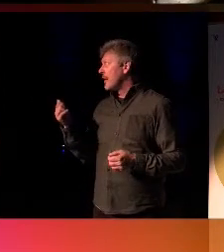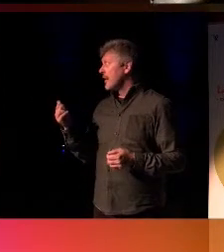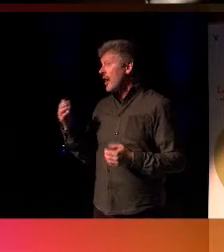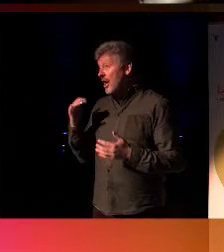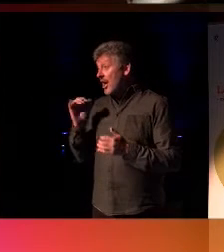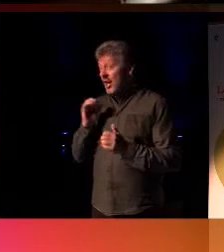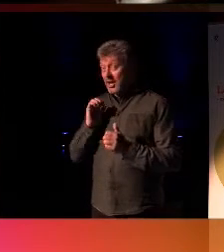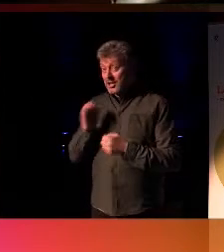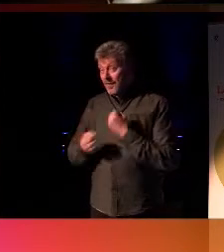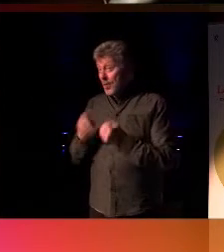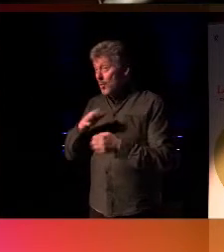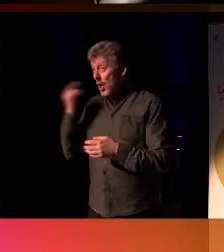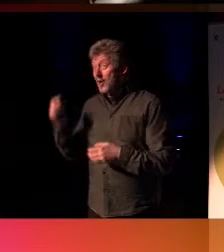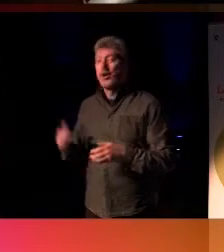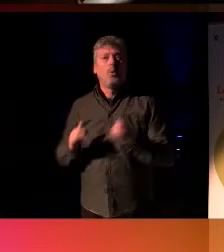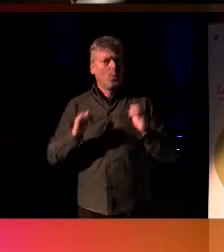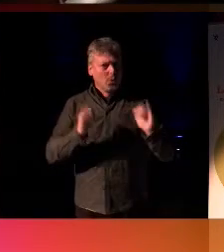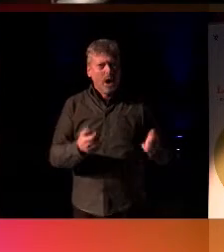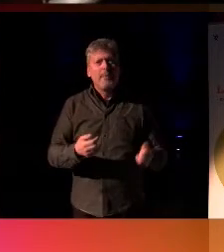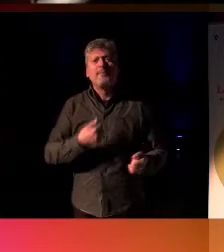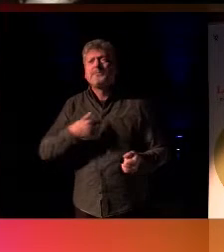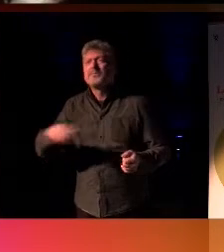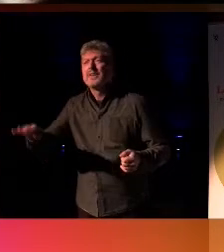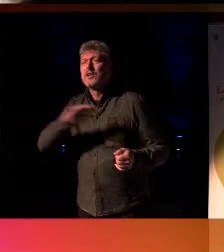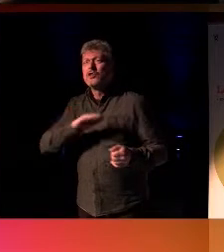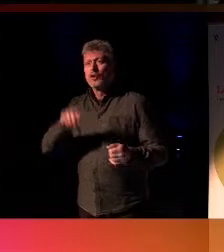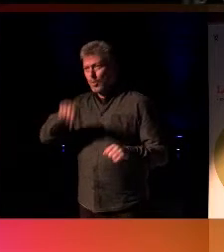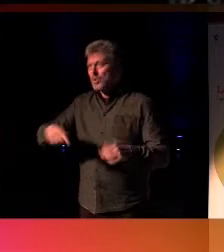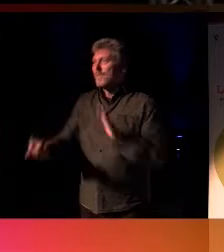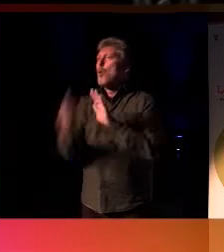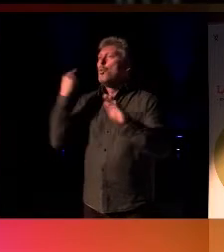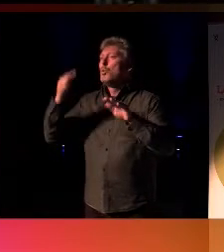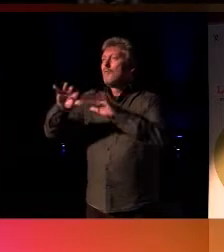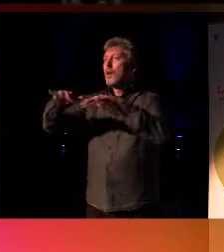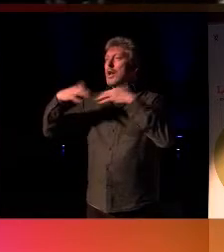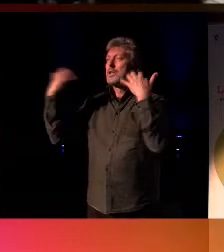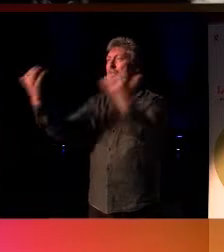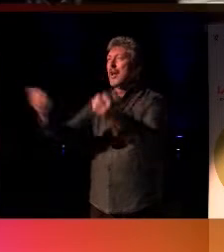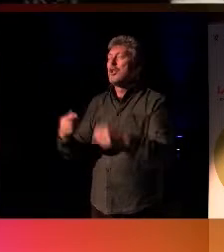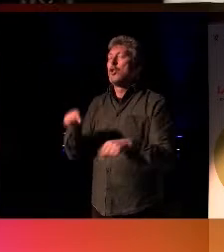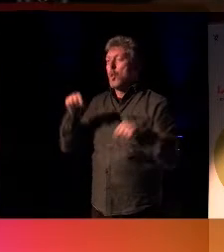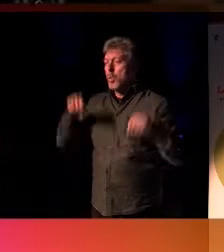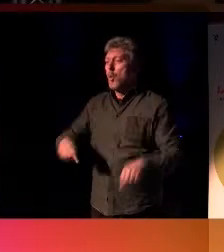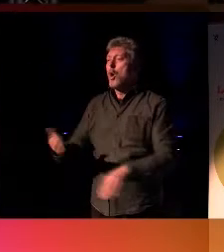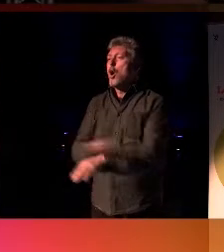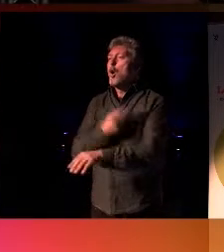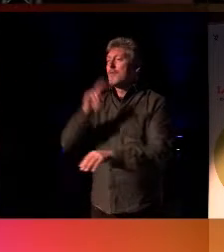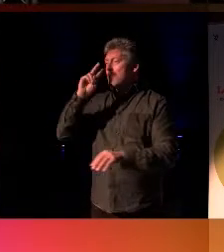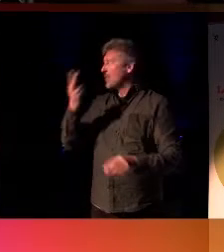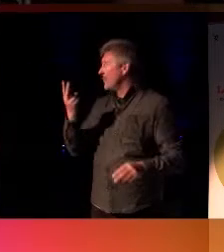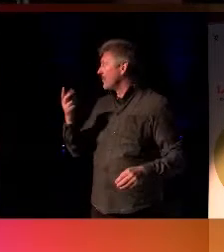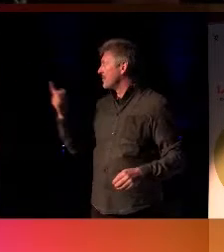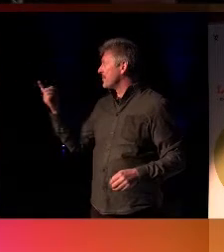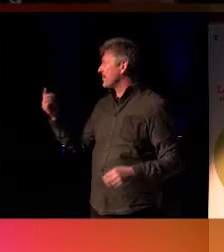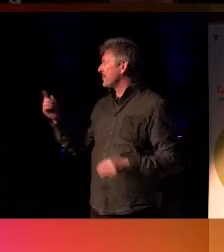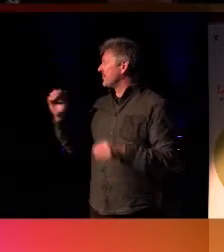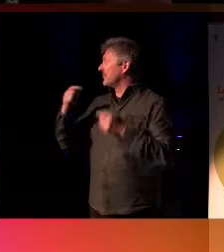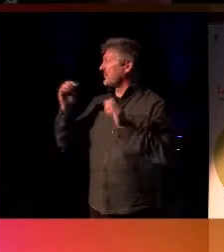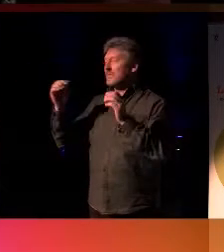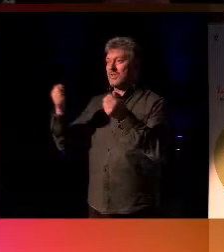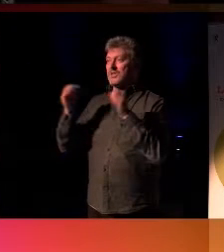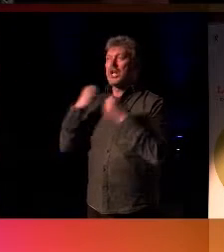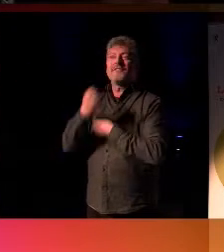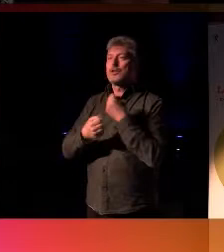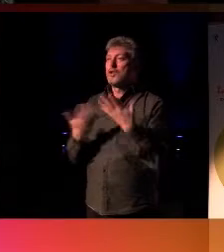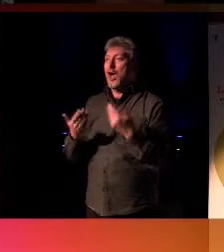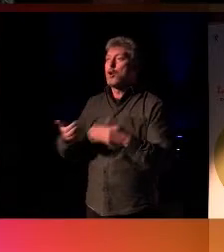vi gjøre noe gøy I dag? Ja, jeg tror vi skal utfordre salen litt. Vi skal nå gå I gang med øvelse nummer to. Da vi starter med å legge håndflatene så nære